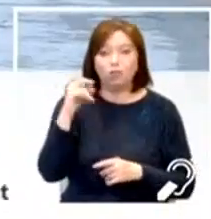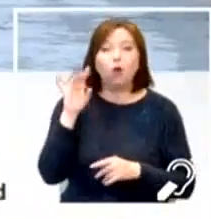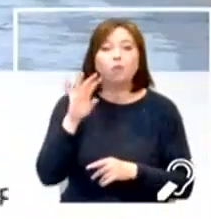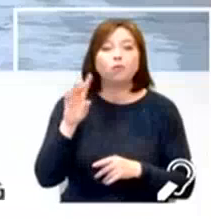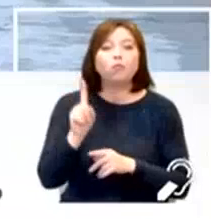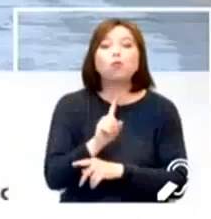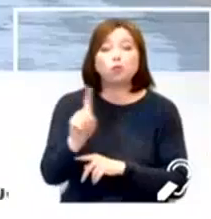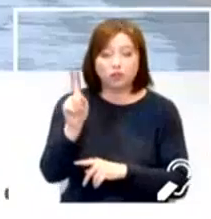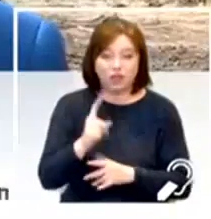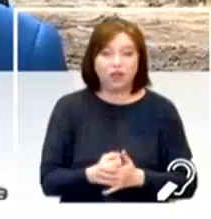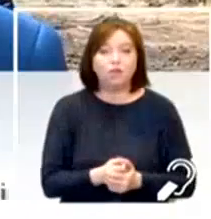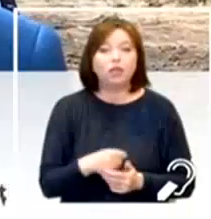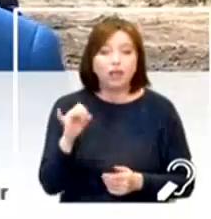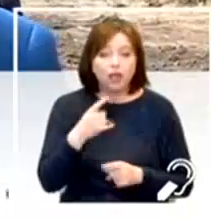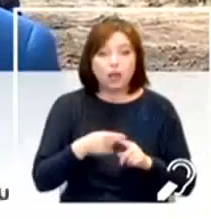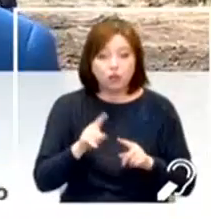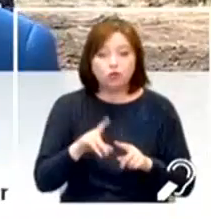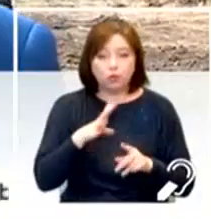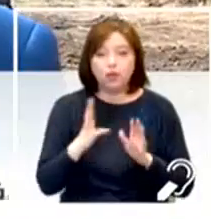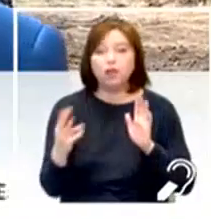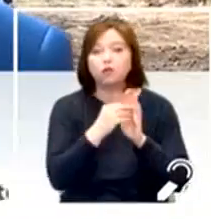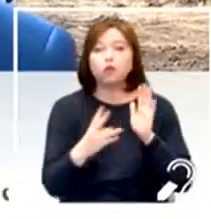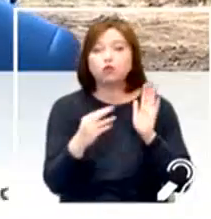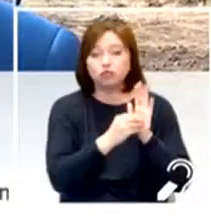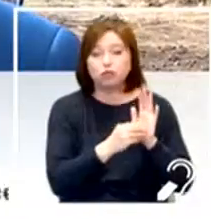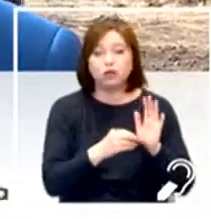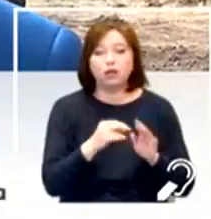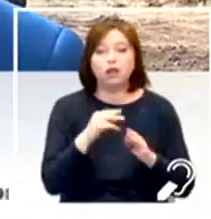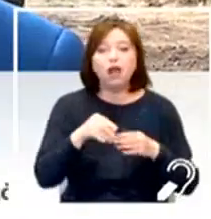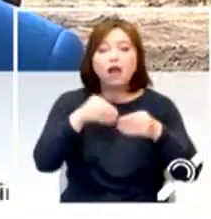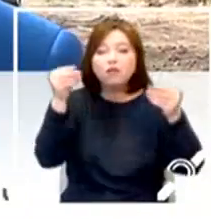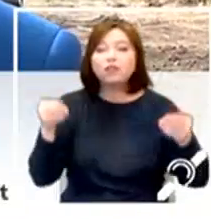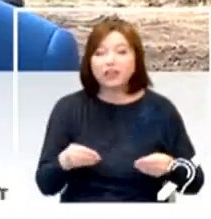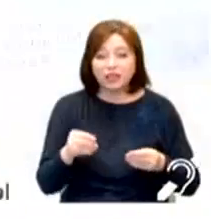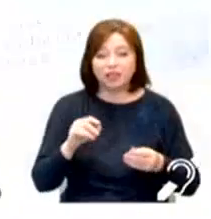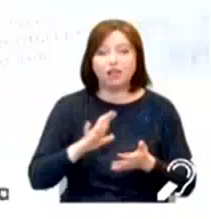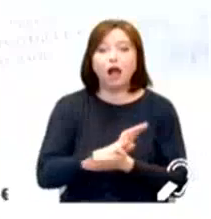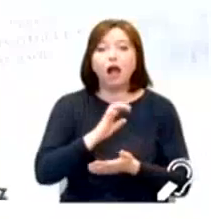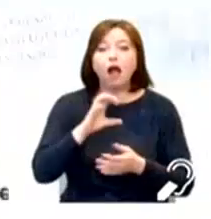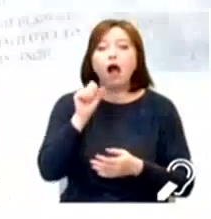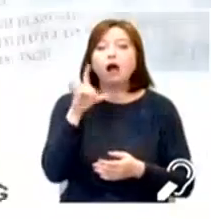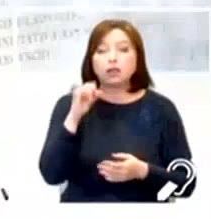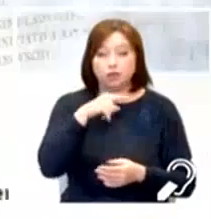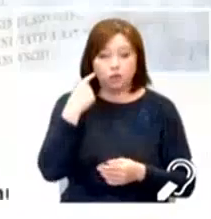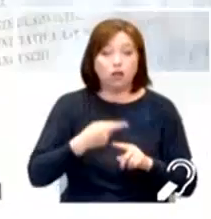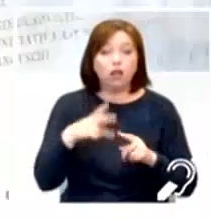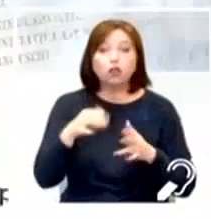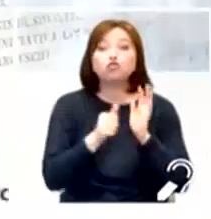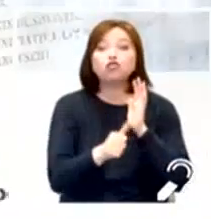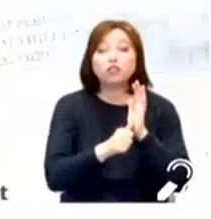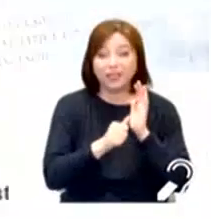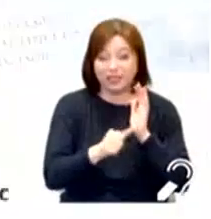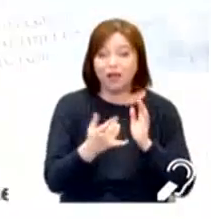pe lângă Ministerul Apărării de la Chișinău și care au fost identificați în registrele păstrate în arhivele rusești. Acesta este cel de-al 60-lea